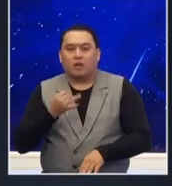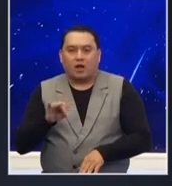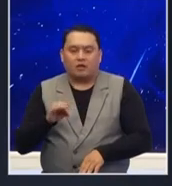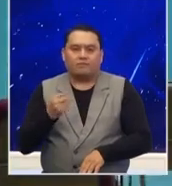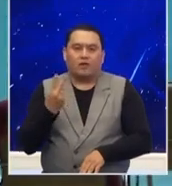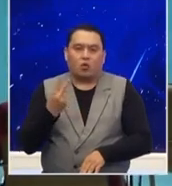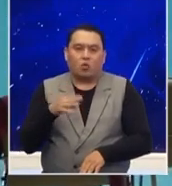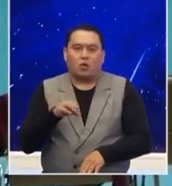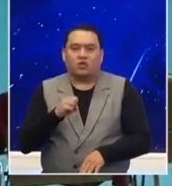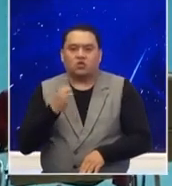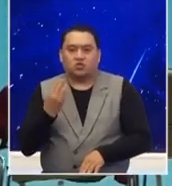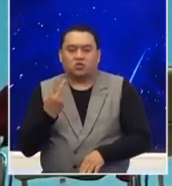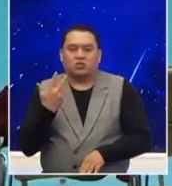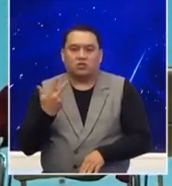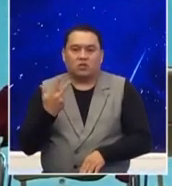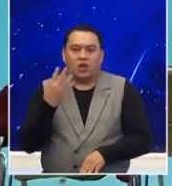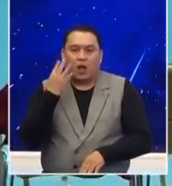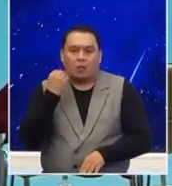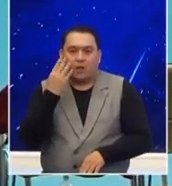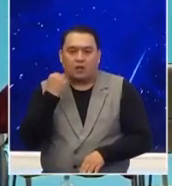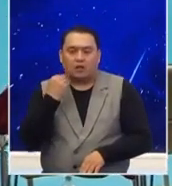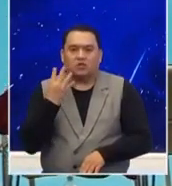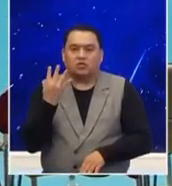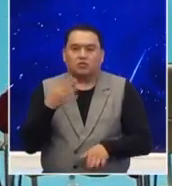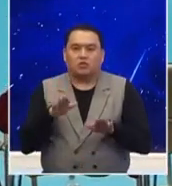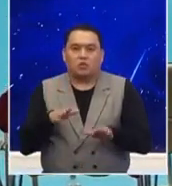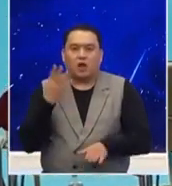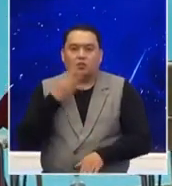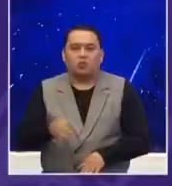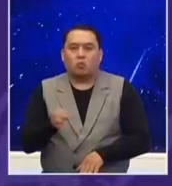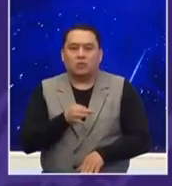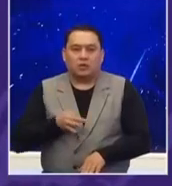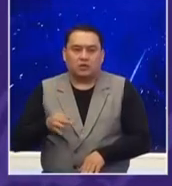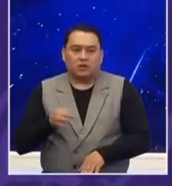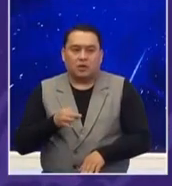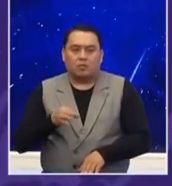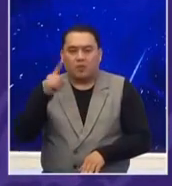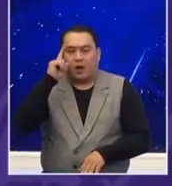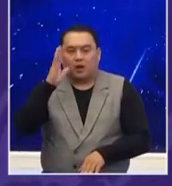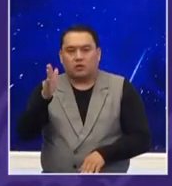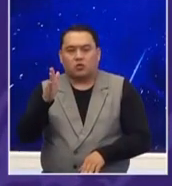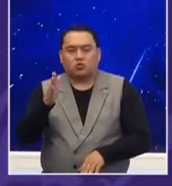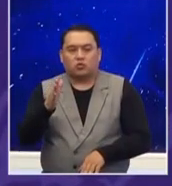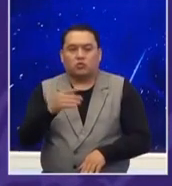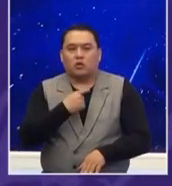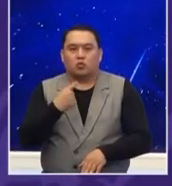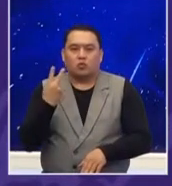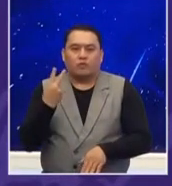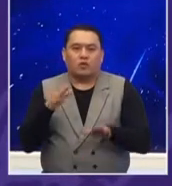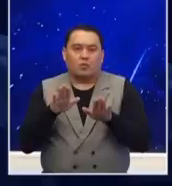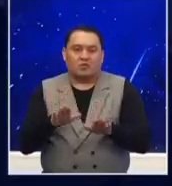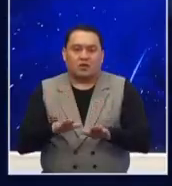расположен «Куаныш», тройку лидеров замыкает «Алматы», а вот на четвертом месте «ЖТСУ». Эксперты прогнозируют поднятие Талдыкурганского клуба до второго